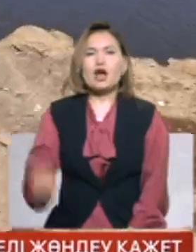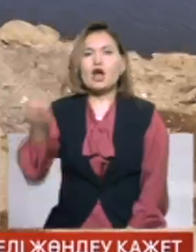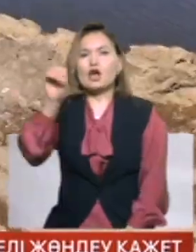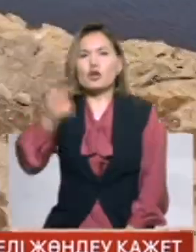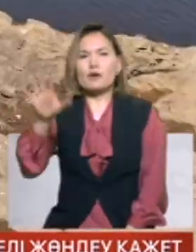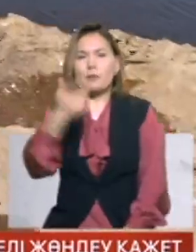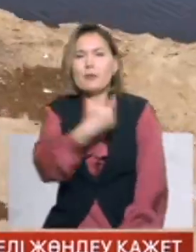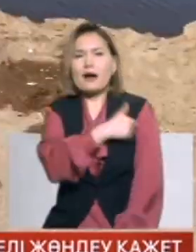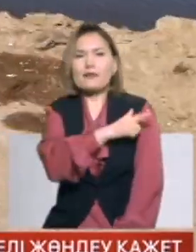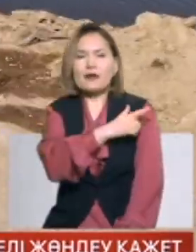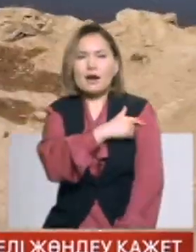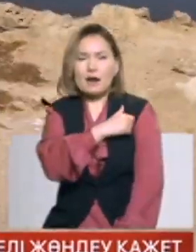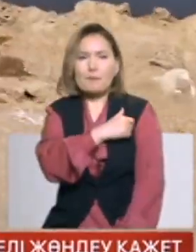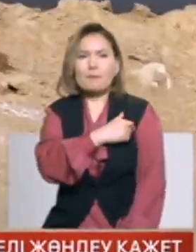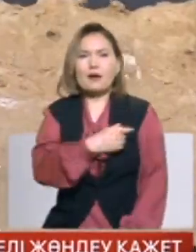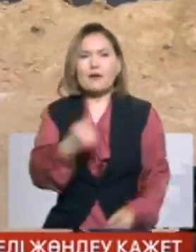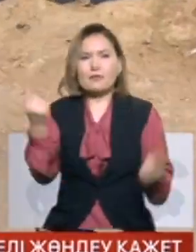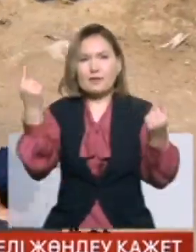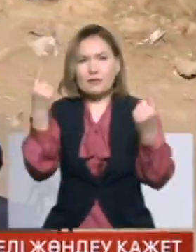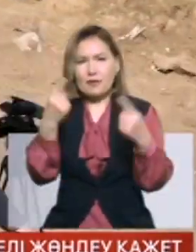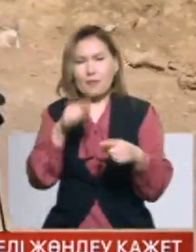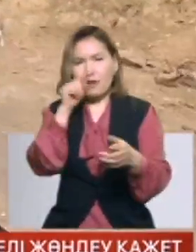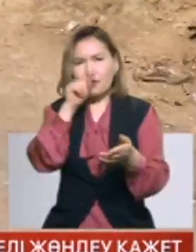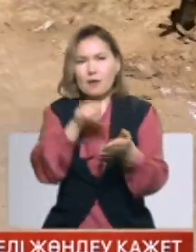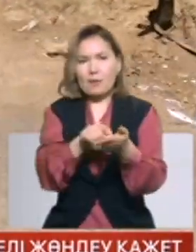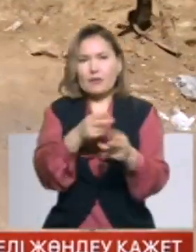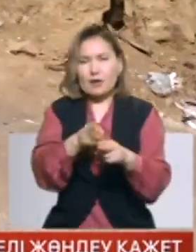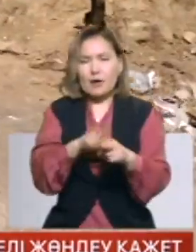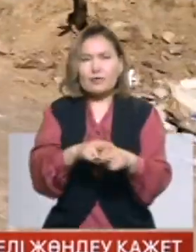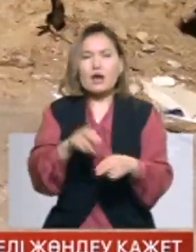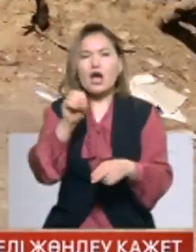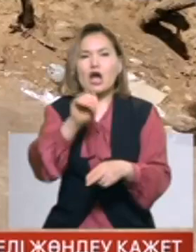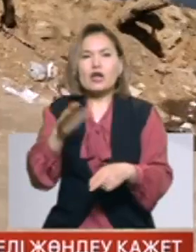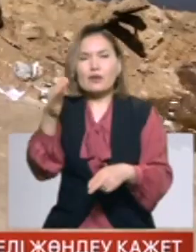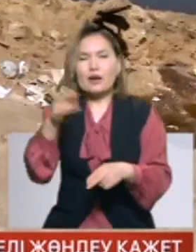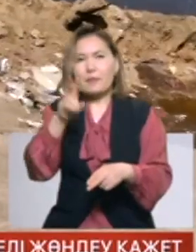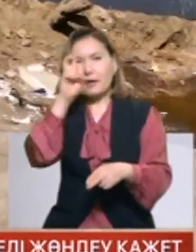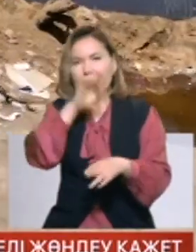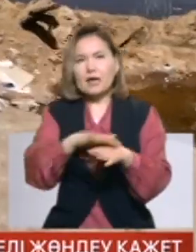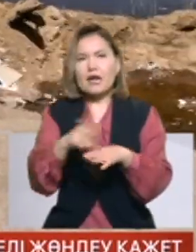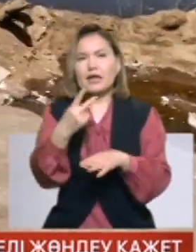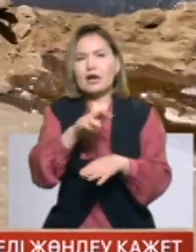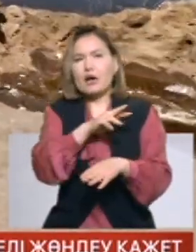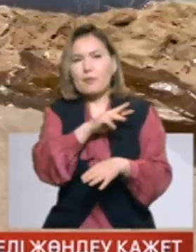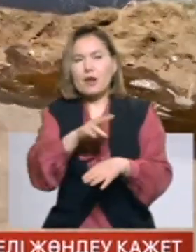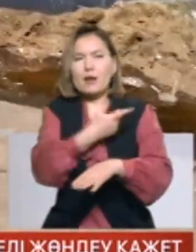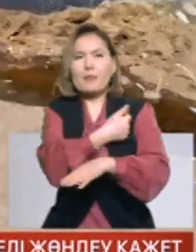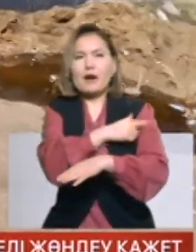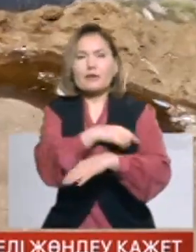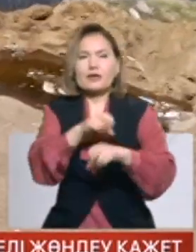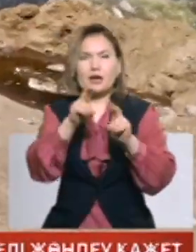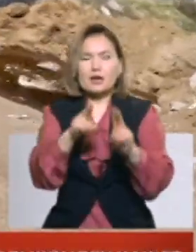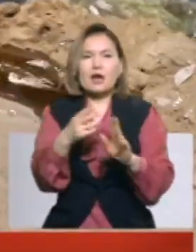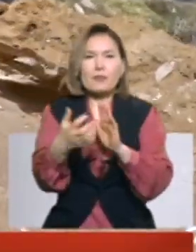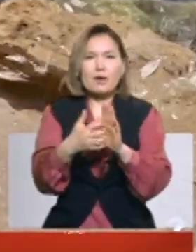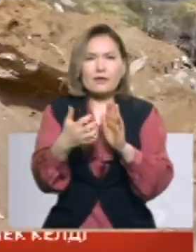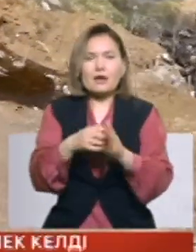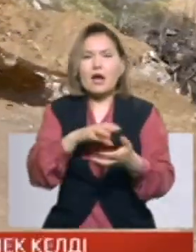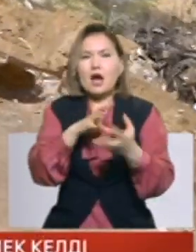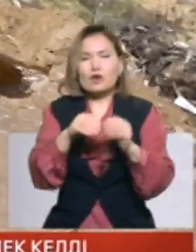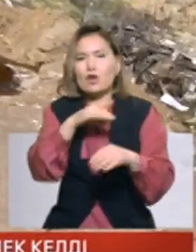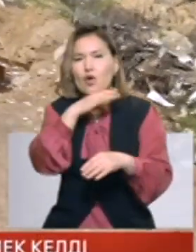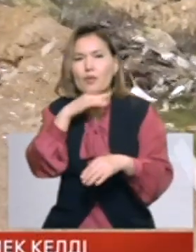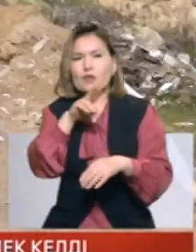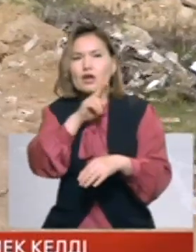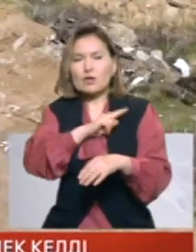Еуропа медициналық дағдарысқа тап болды. Қарт құрлық өкілдері 2 миллион медицина қызметкеріне зәру. Вакансия көп,